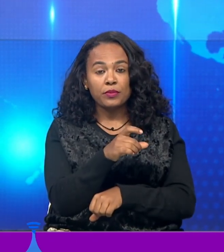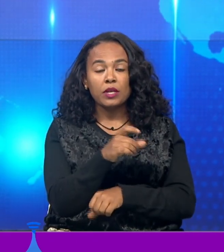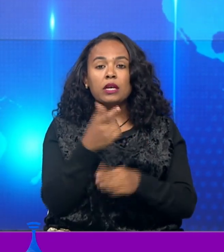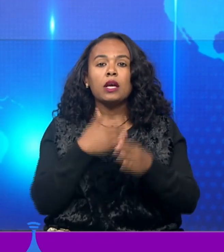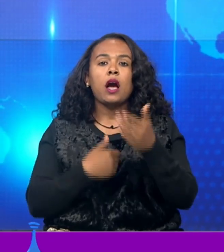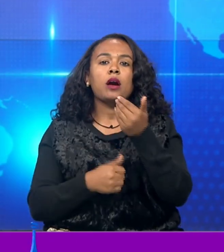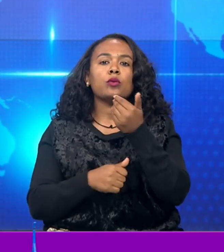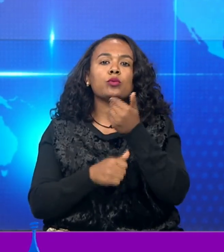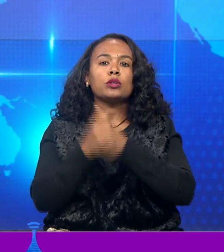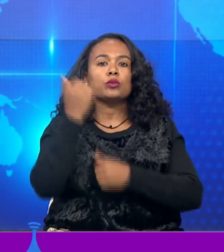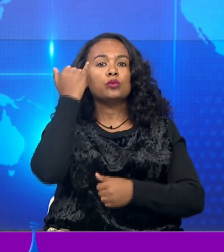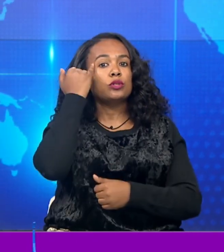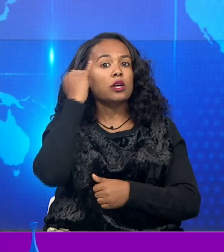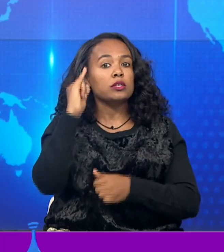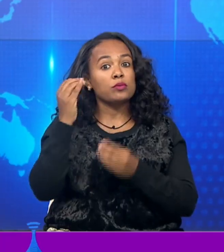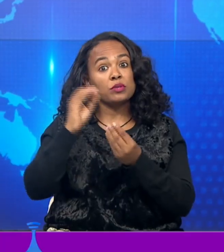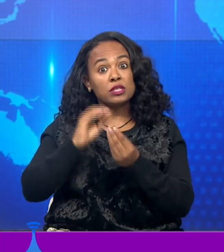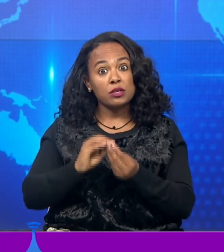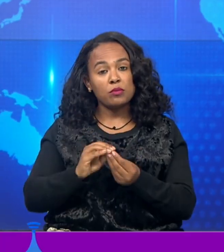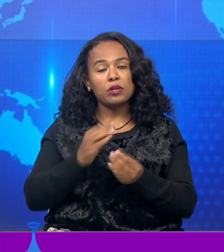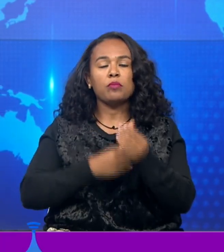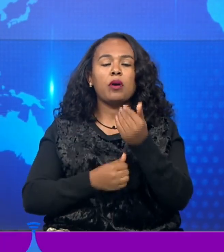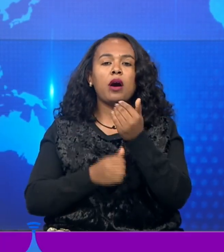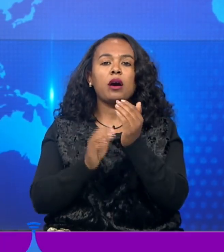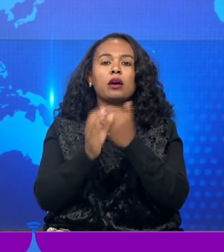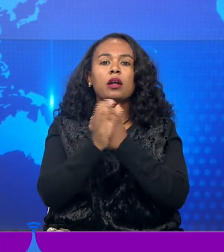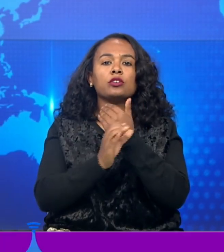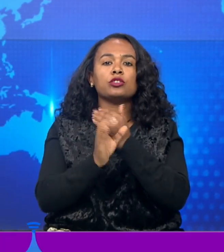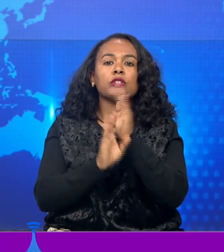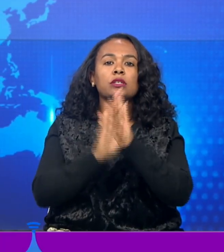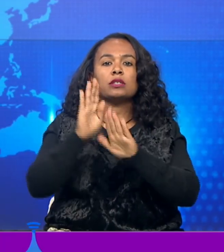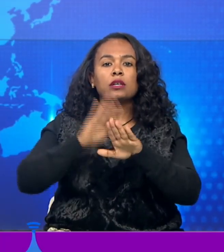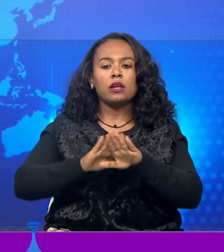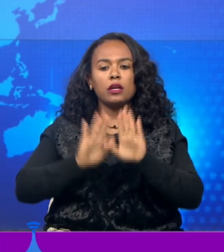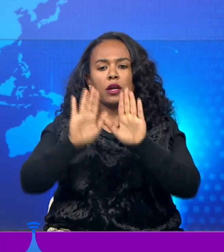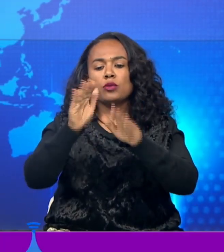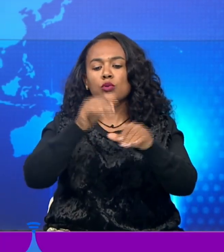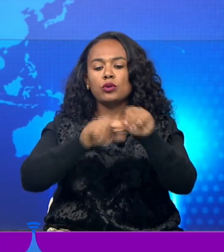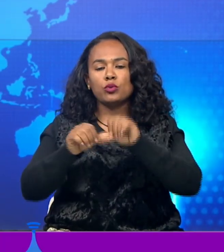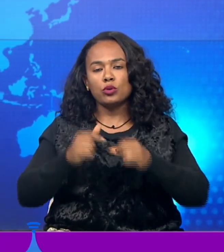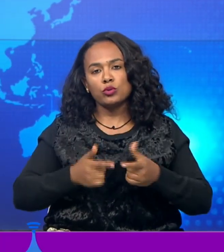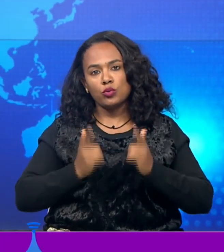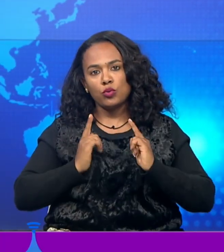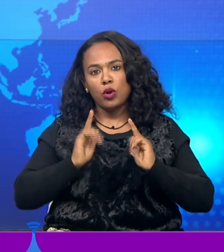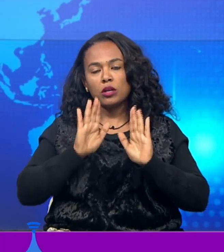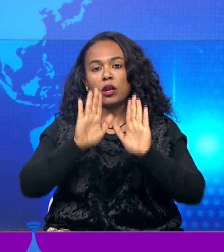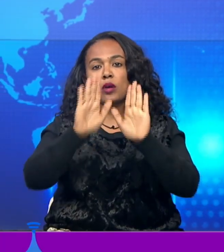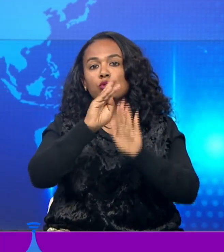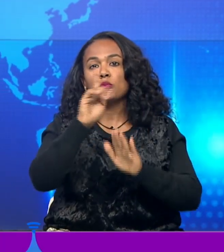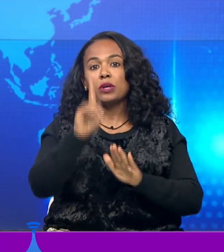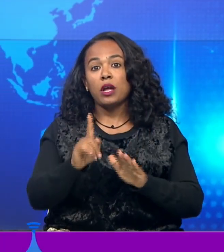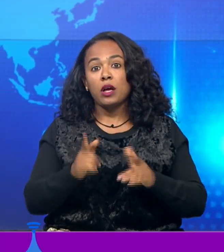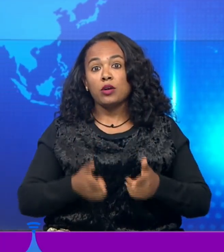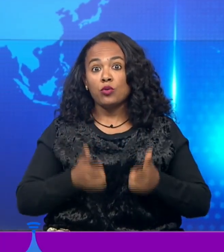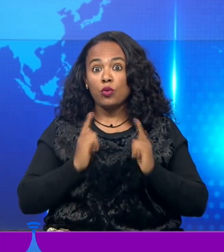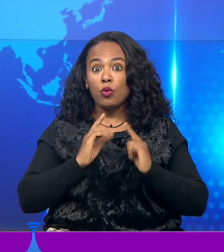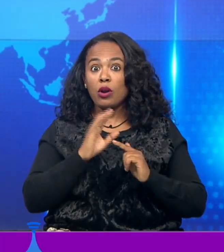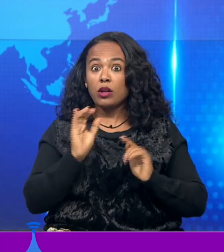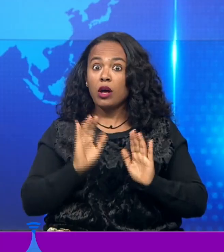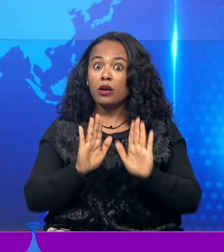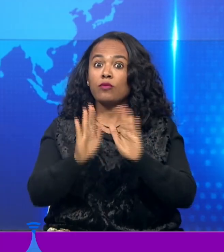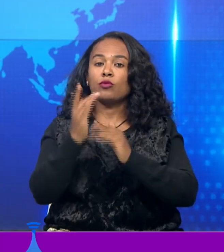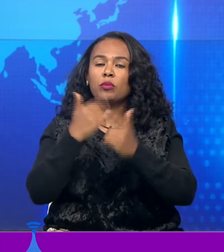የአካል ጉዳተኞች ሀሳብ ሲደመር በሀገራችን እድገት ላይ የራሱ አስተዋጽኦ ይኖረዋል፣ የራሱ ሚና ይኖረዋል እና ገፍቶ